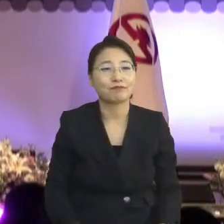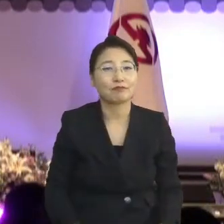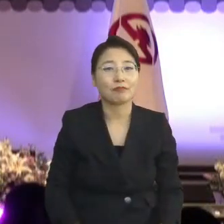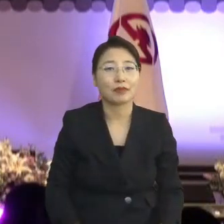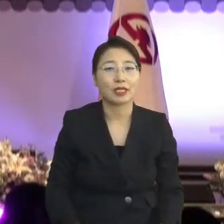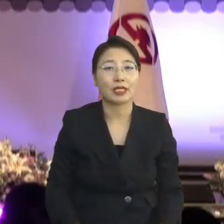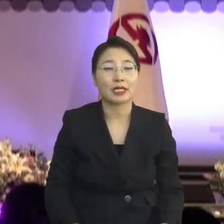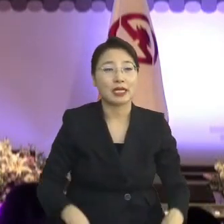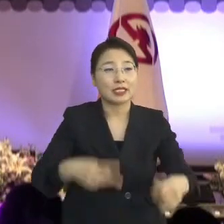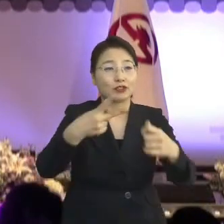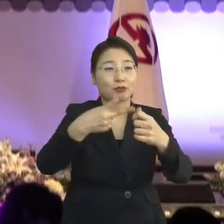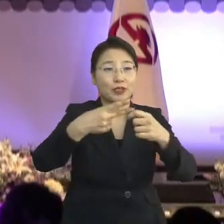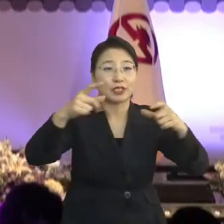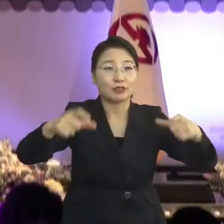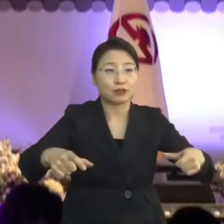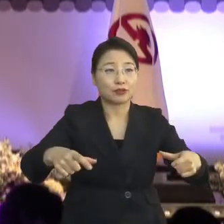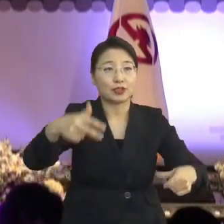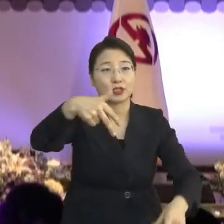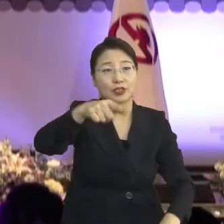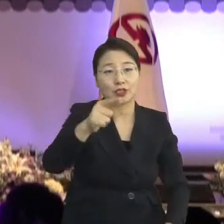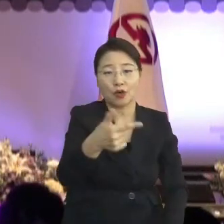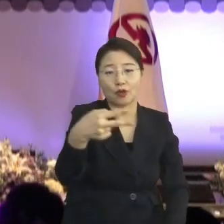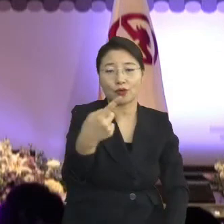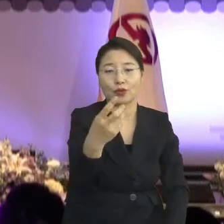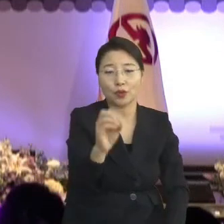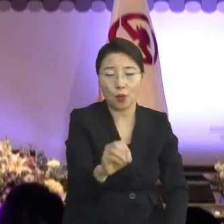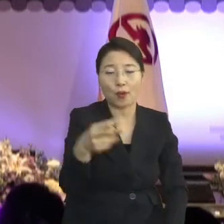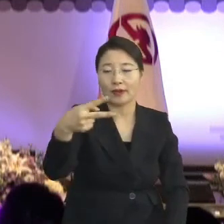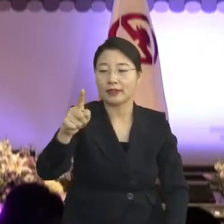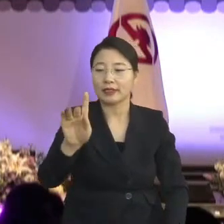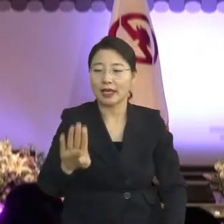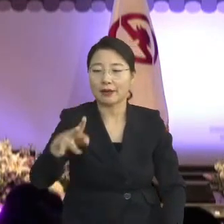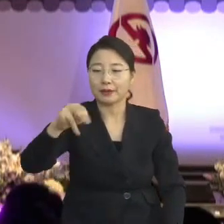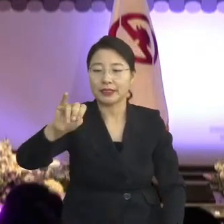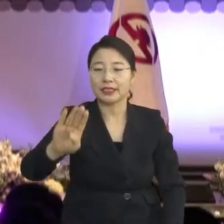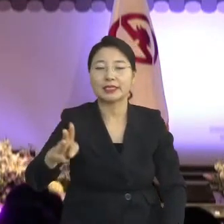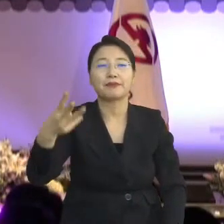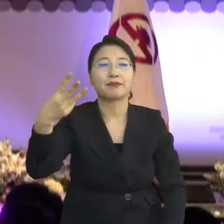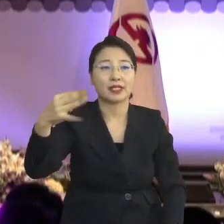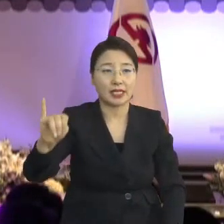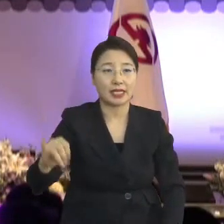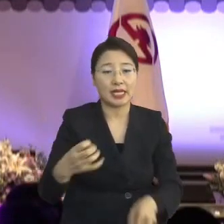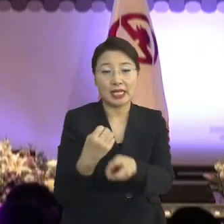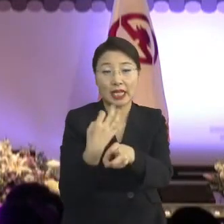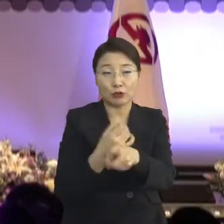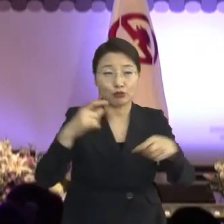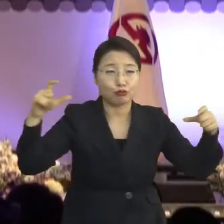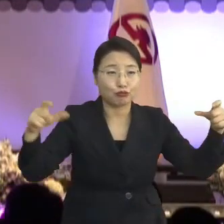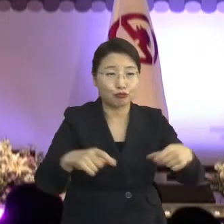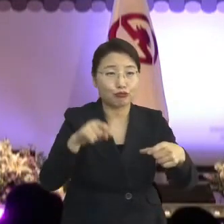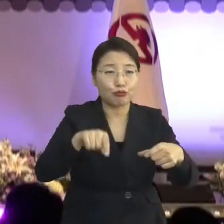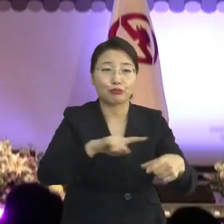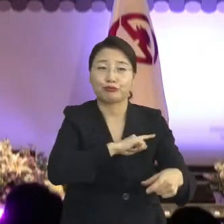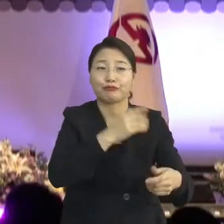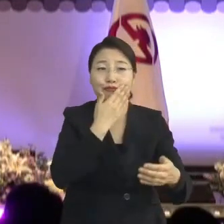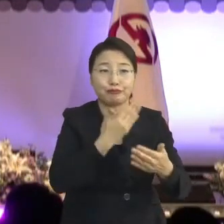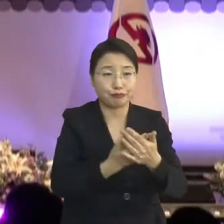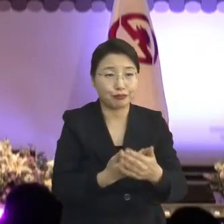다음은 제2권역 전농 답심리 지역입니다. 탄소 중립은 미래도시로 가는